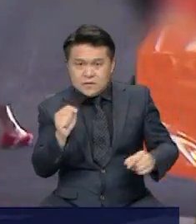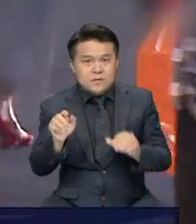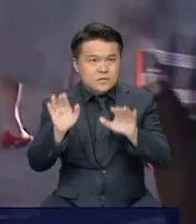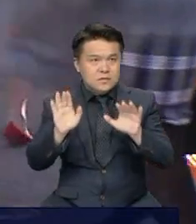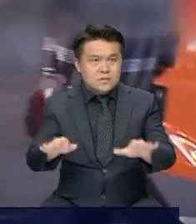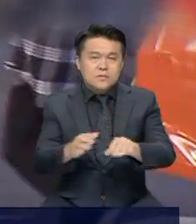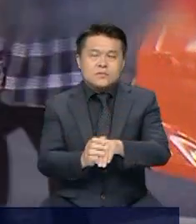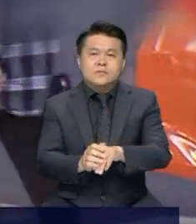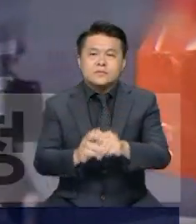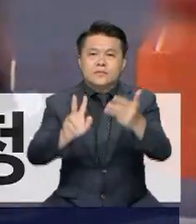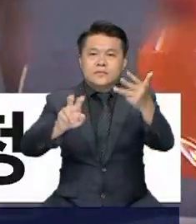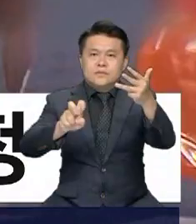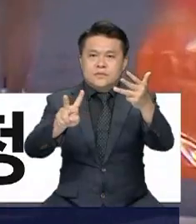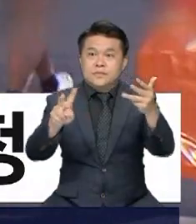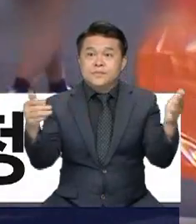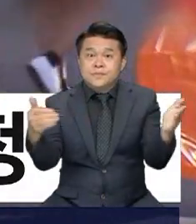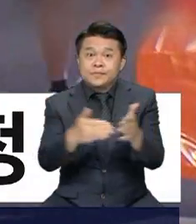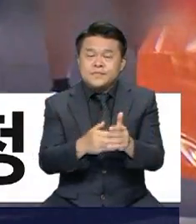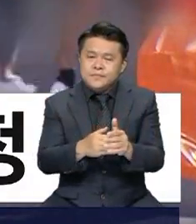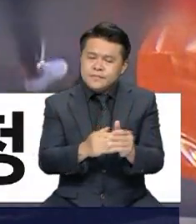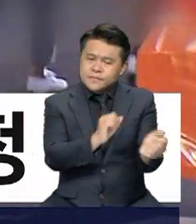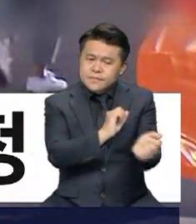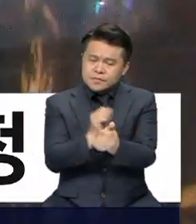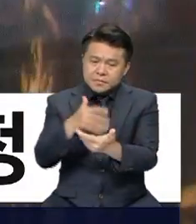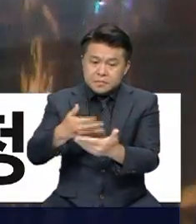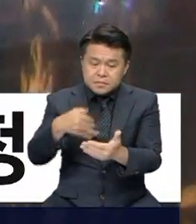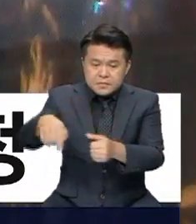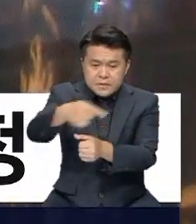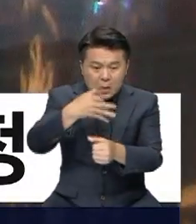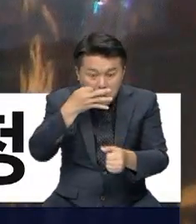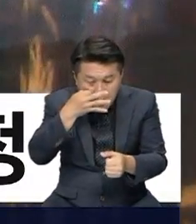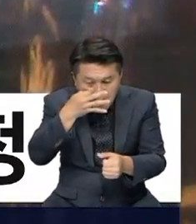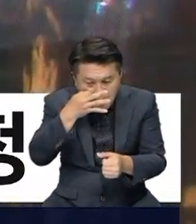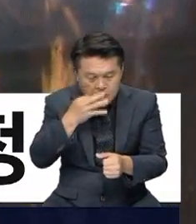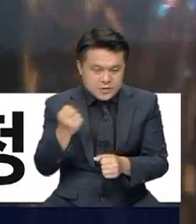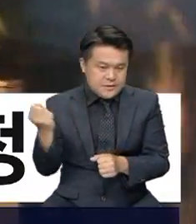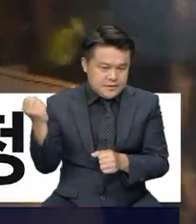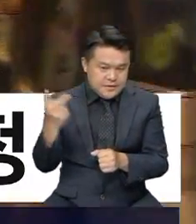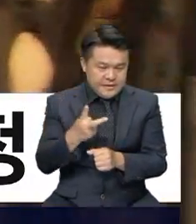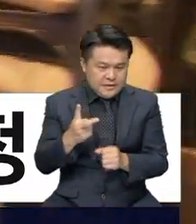오는 22일까지로 정부는 확산세를 지켜본 뒤 이번 주